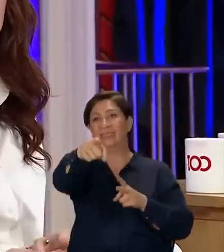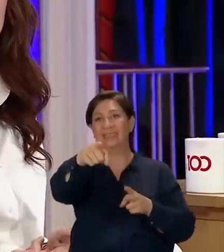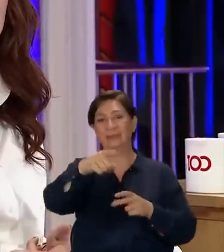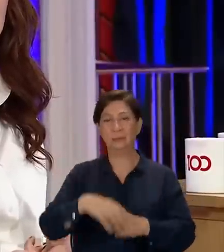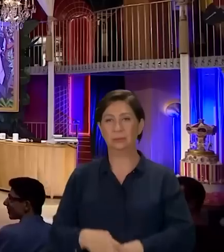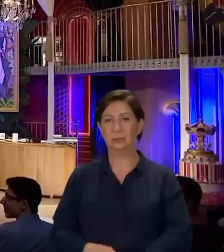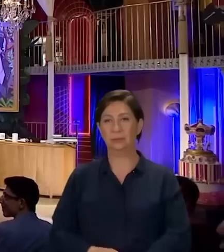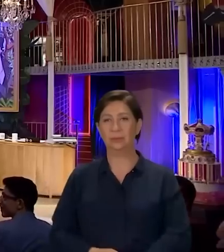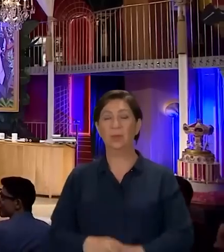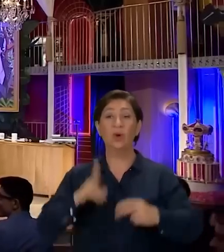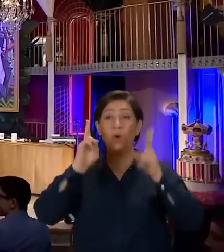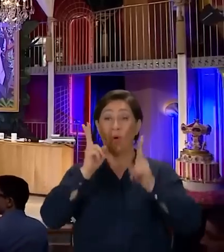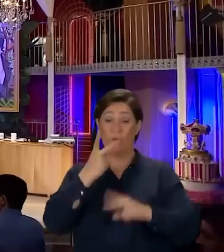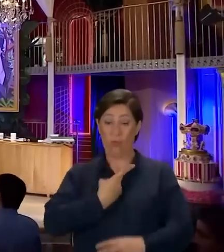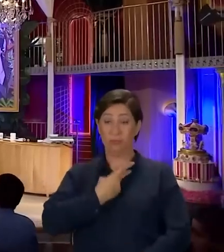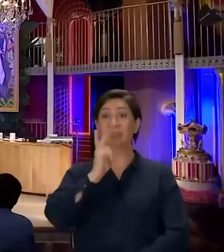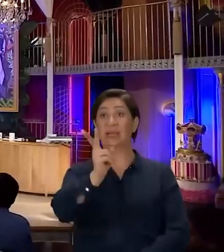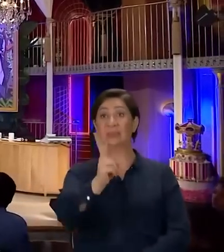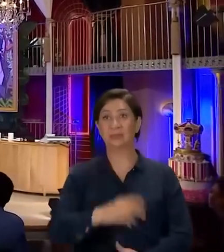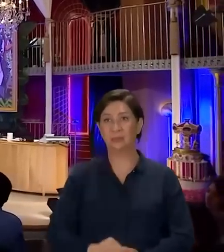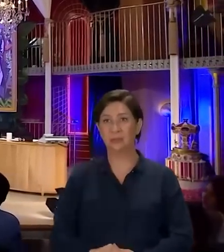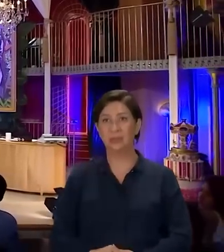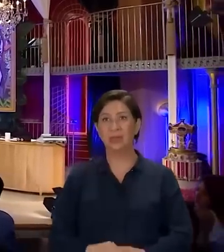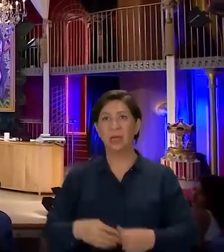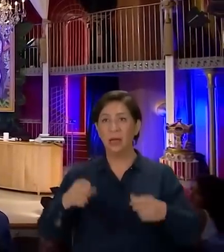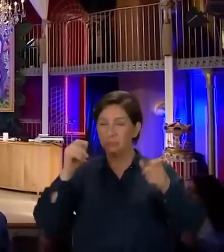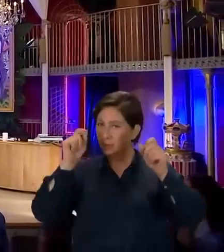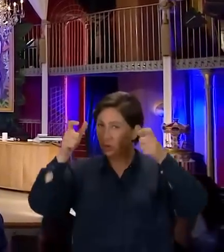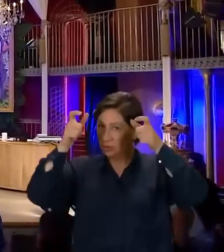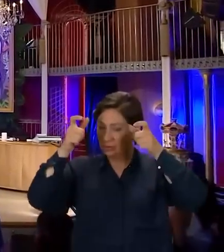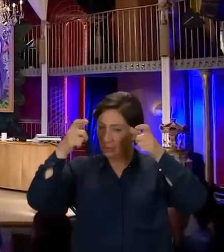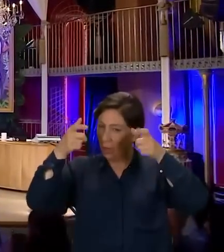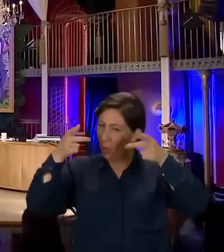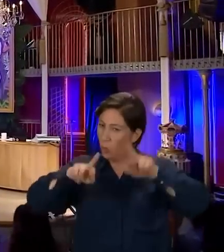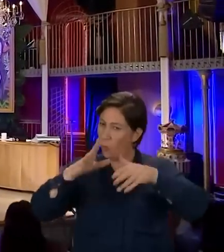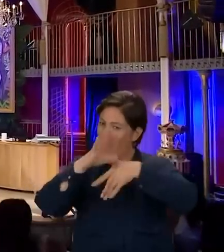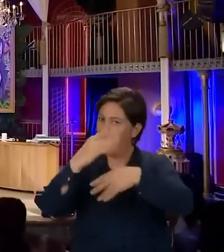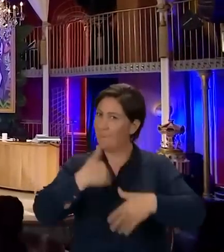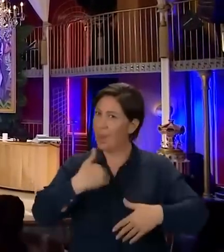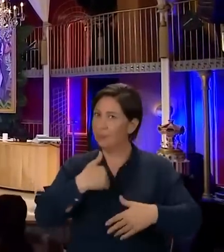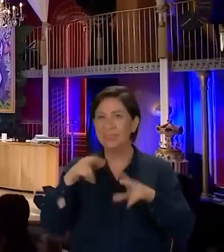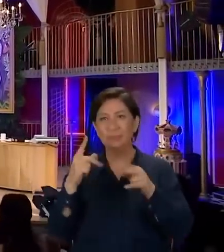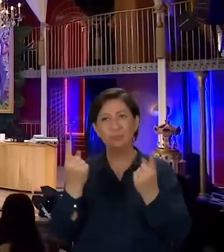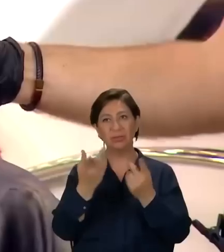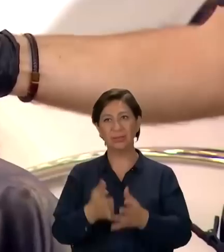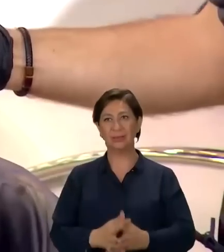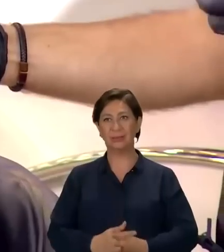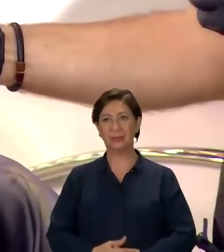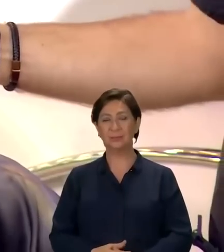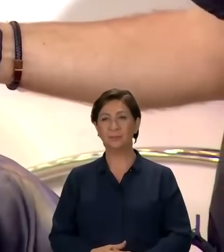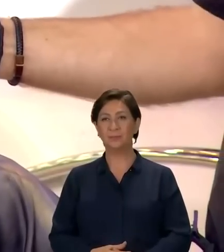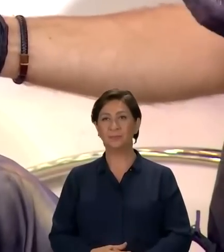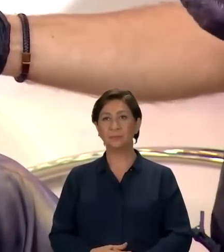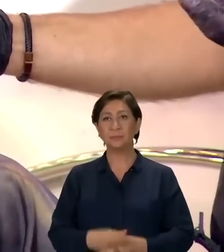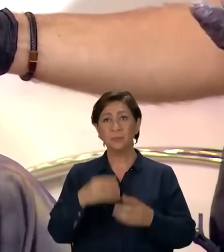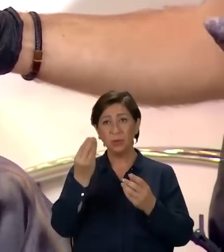Kuaförüm sensin. Kuaförüm sensin. Azrail'in benim gibi bir şey. Evet görelim. Ne dedim sizden?